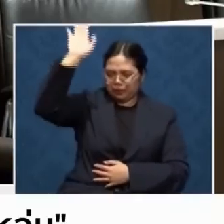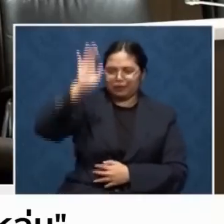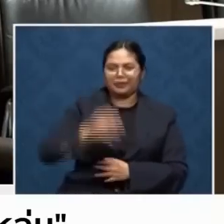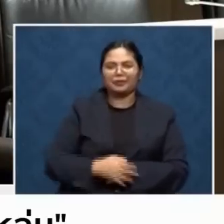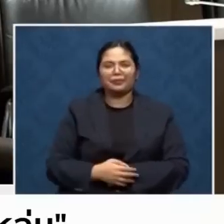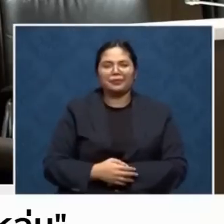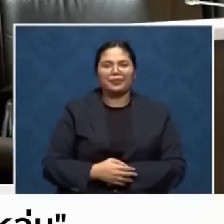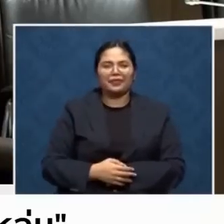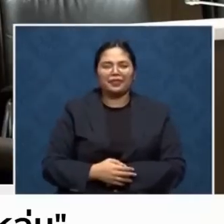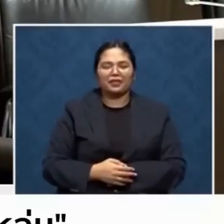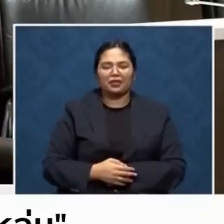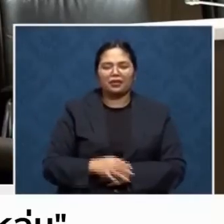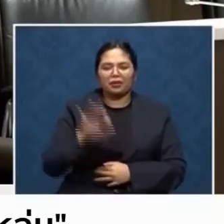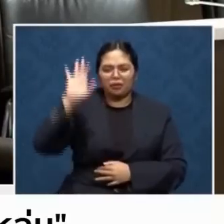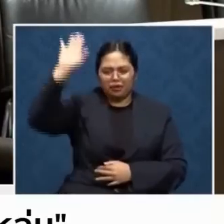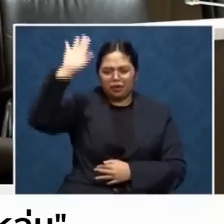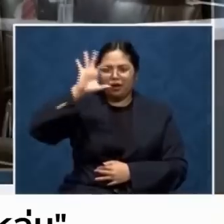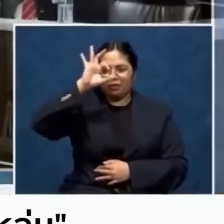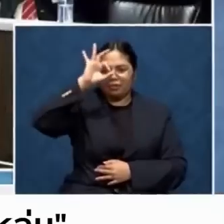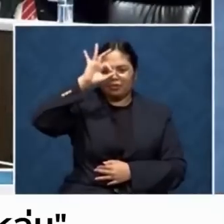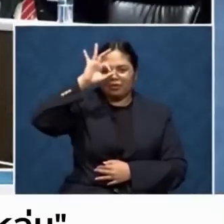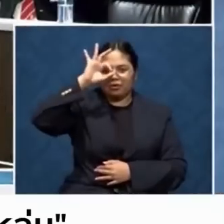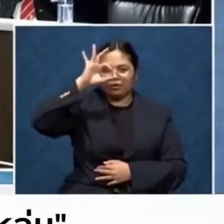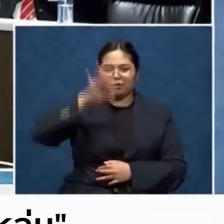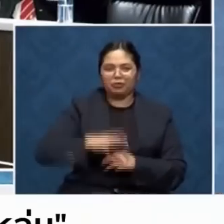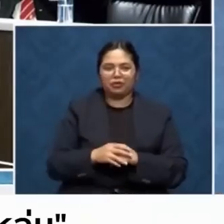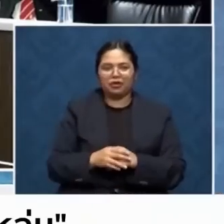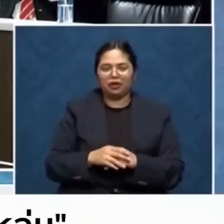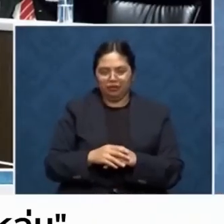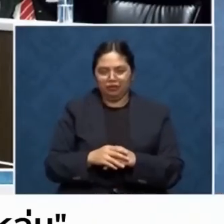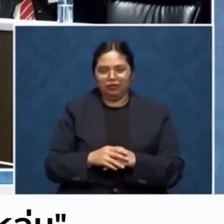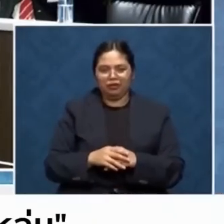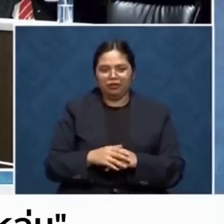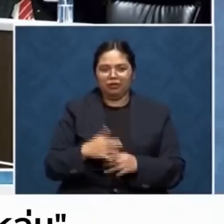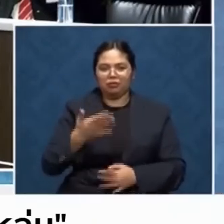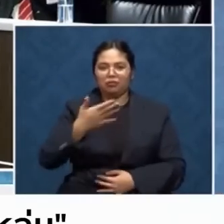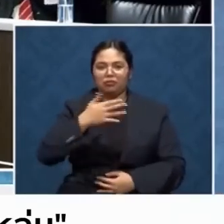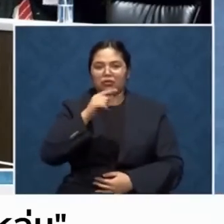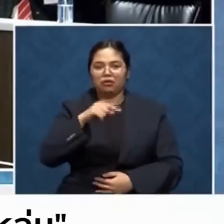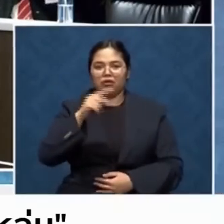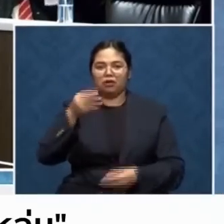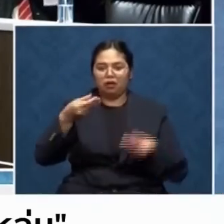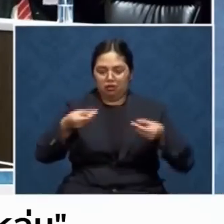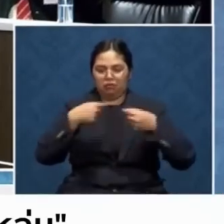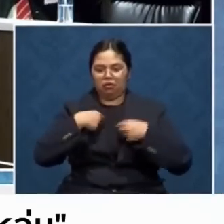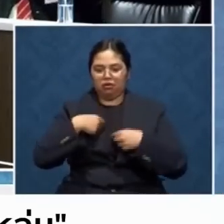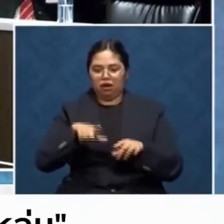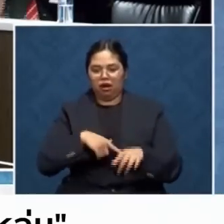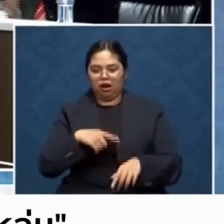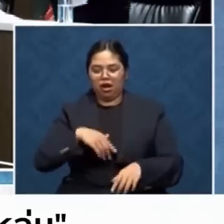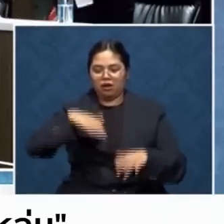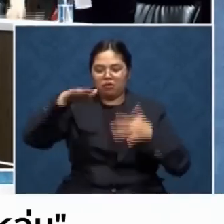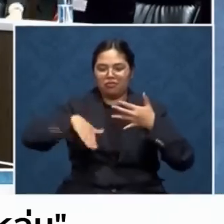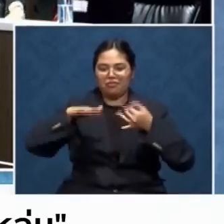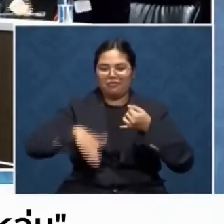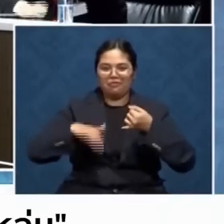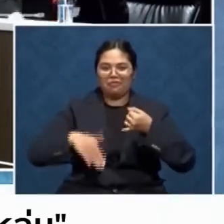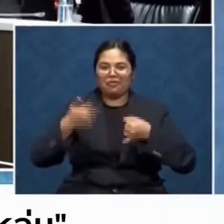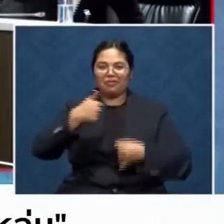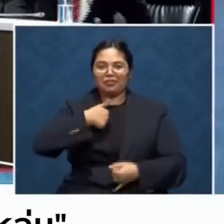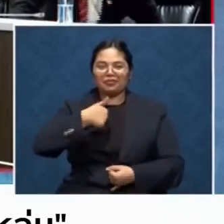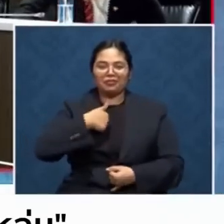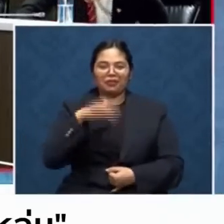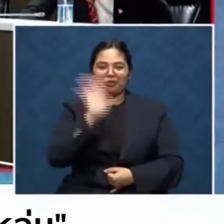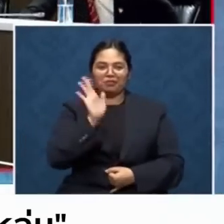ครับ ผมขออนุญาตประท้วงท่านพัฒนาครับเรียกผมน้องๆผมไม่เคยมีพี่ชายสันดานแบบ พอแล้วไม่เอานี่เห็นไหม